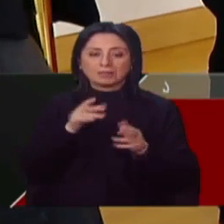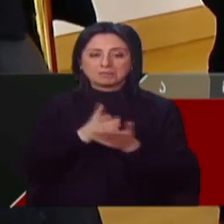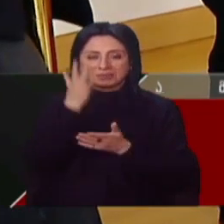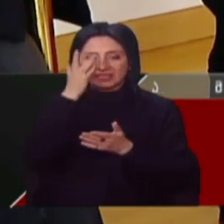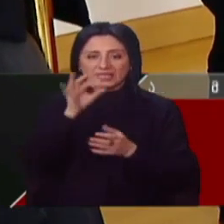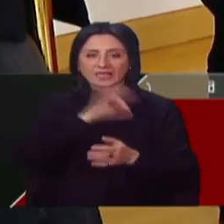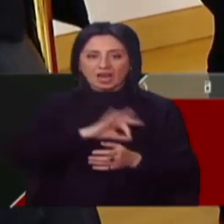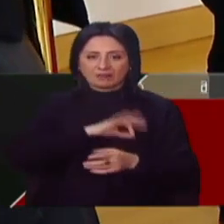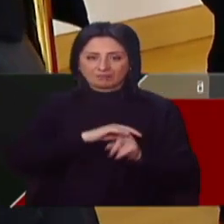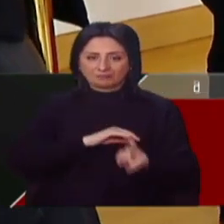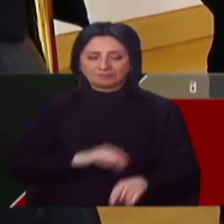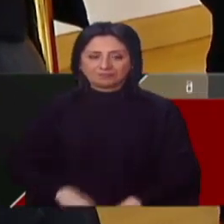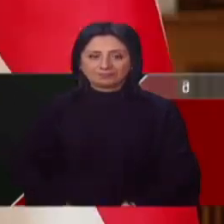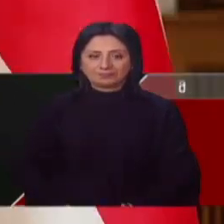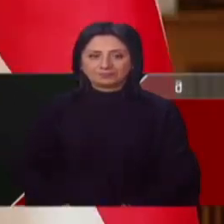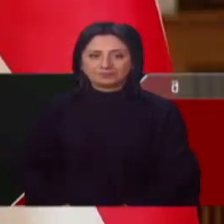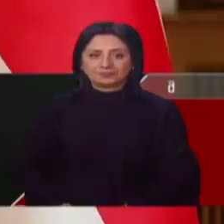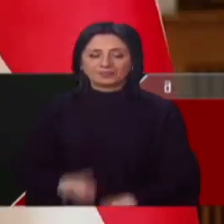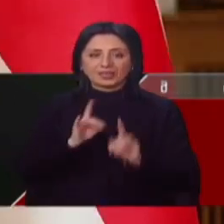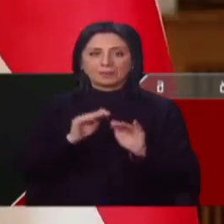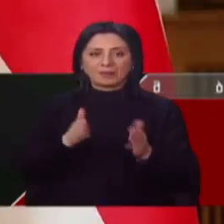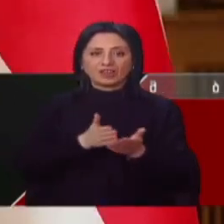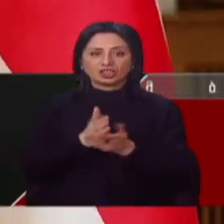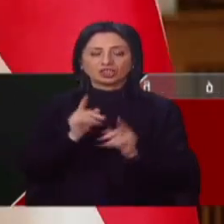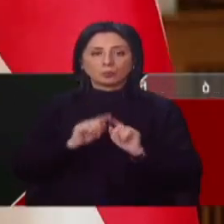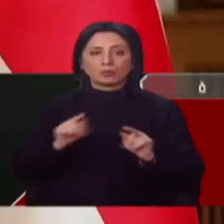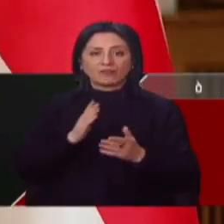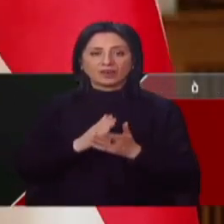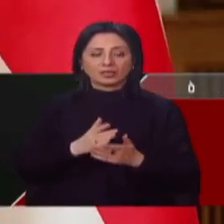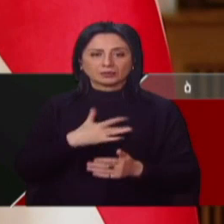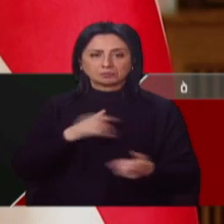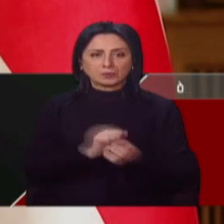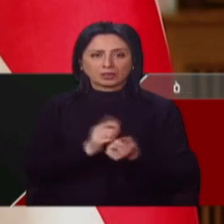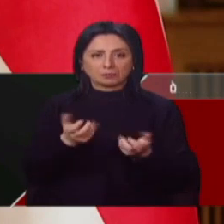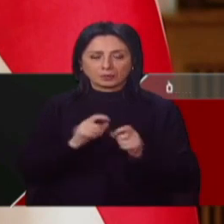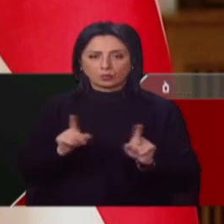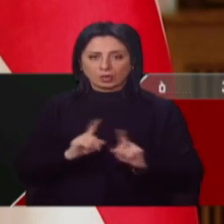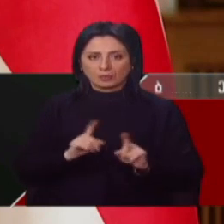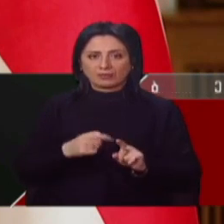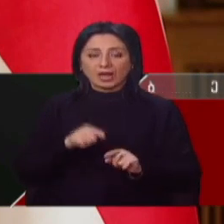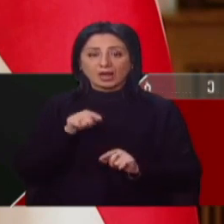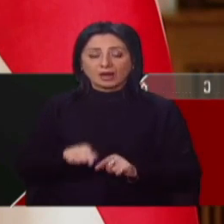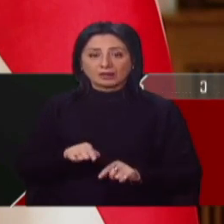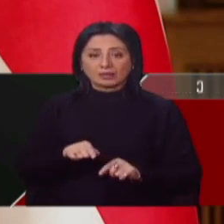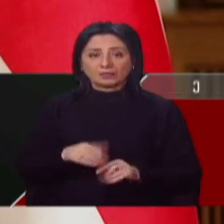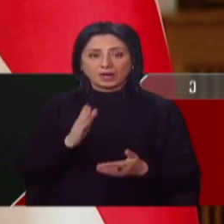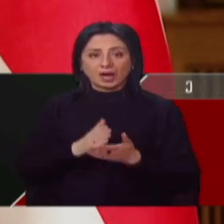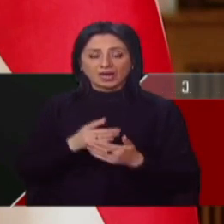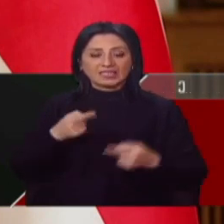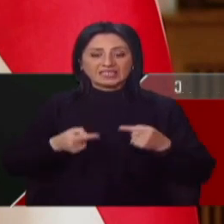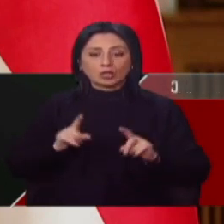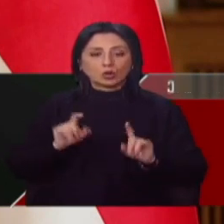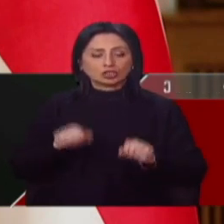miznebistvis gamoqenebashi adanashaulebs. Ბავშვებზე მიმართული პროპაგანდა არის კატეგორიულად მიუღებელი რა და აქ აქვს სადაო